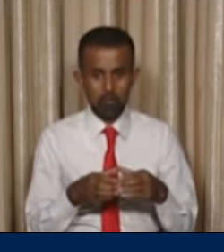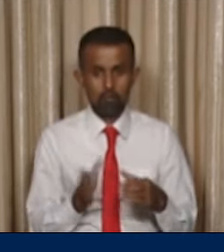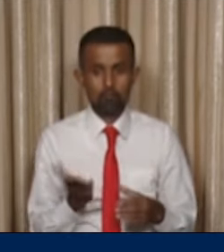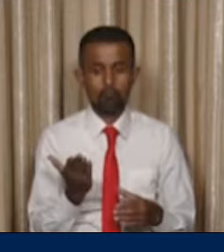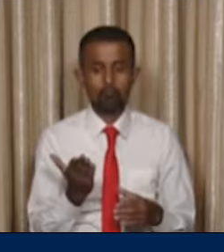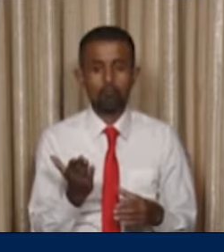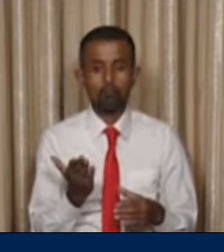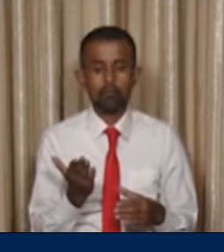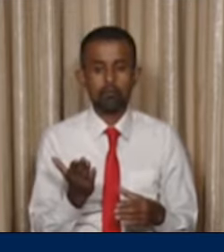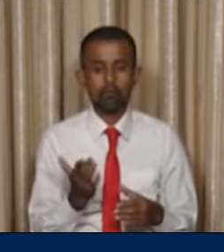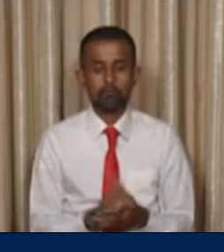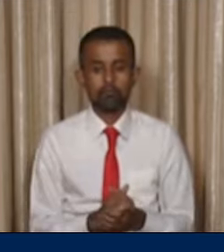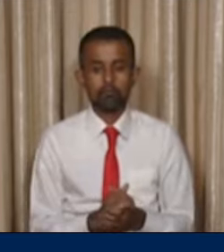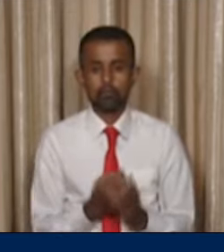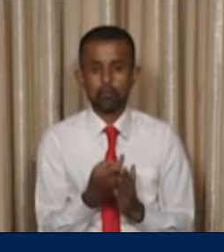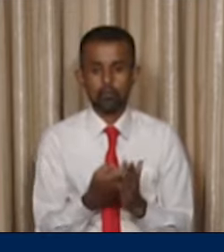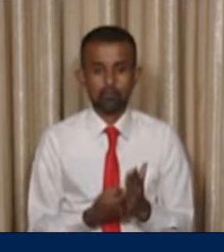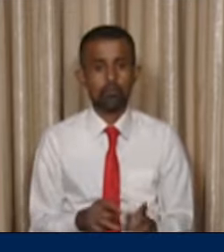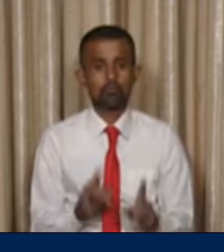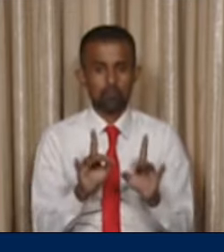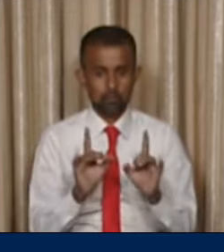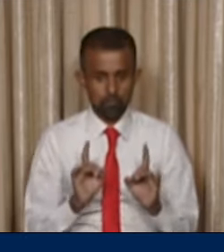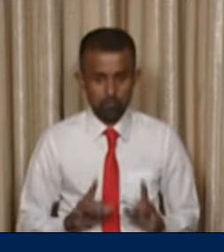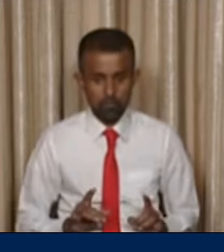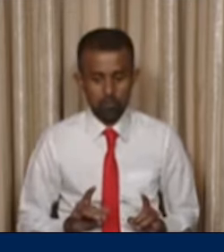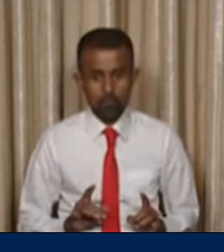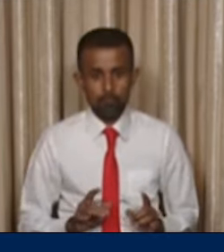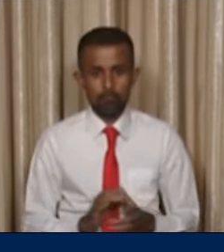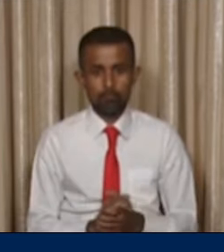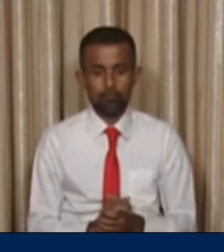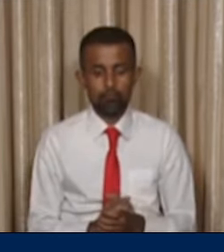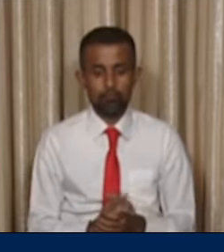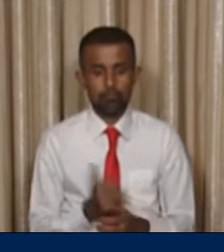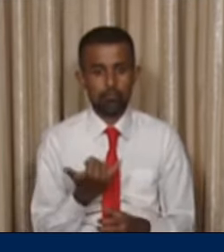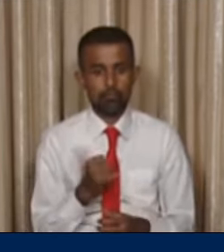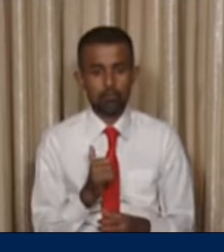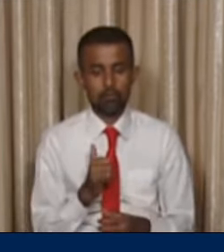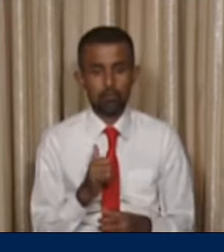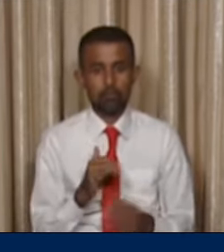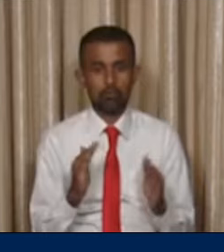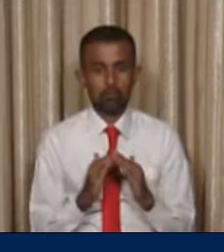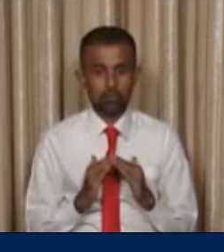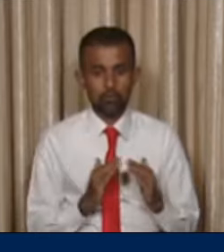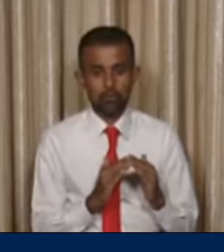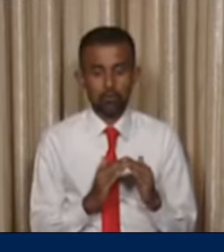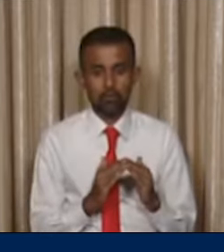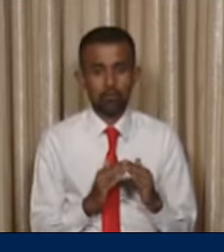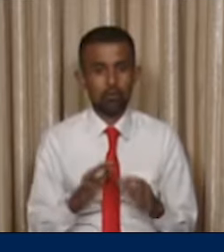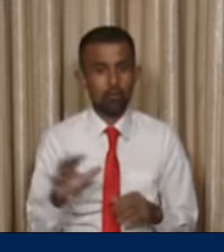vacant residential property would be an appropriate substitute. ඒකේ මොකද කියන්නේ? ජනාධිපතිතුමා මෙතන මොනවා